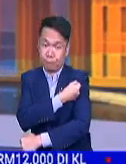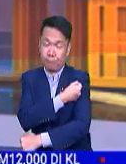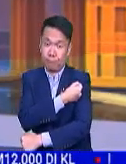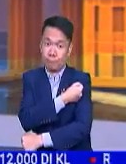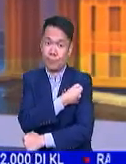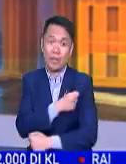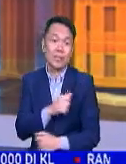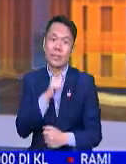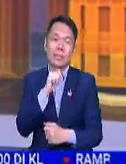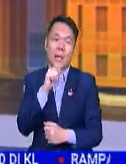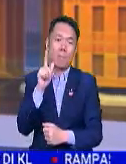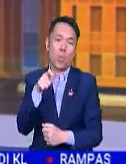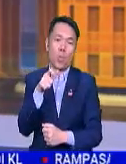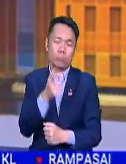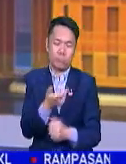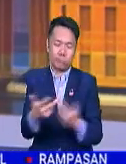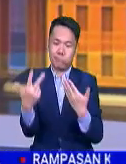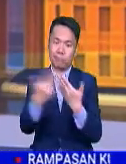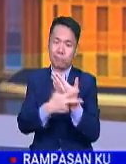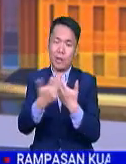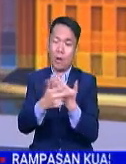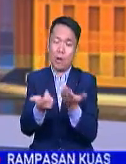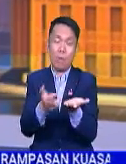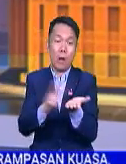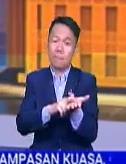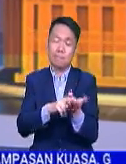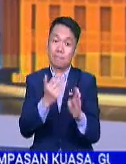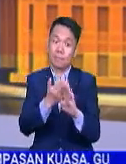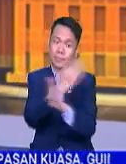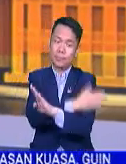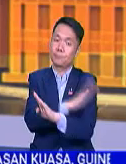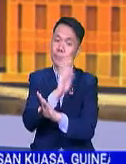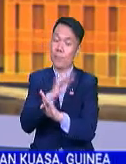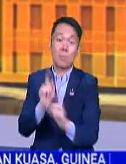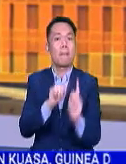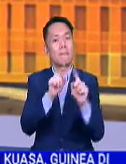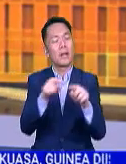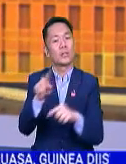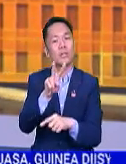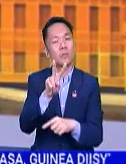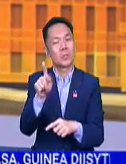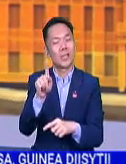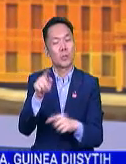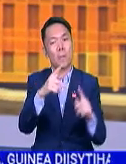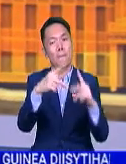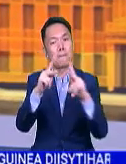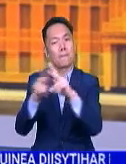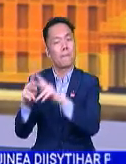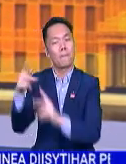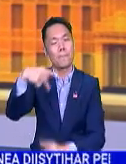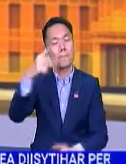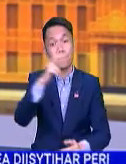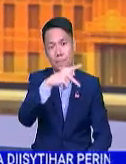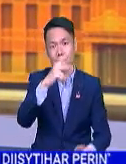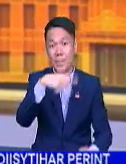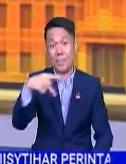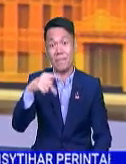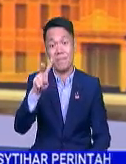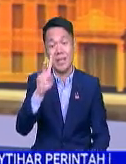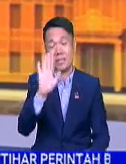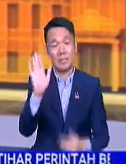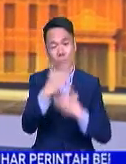COVID-19 tanpa janji temu atau secara walk-in di 21 pusat pemberian vaksin PPV awam seluruh